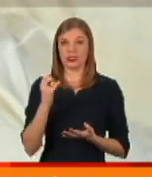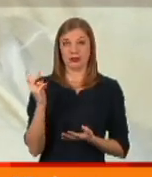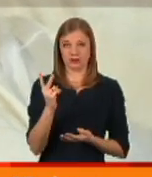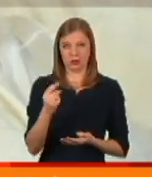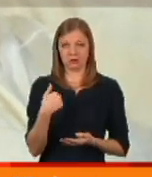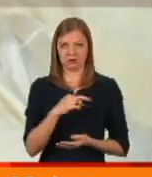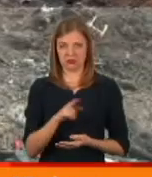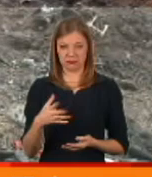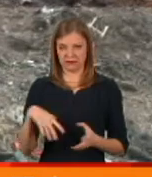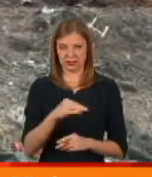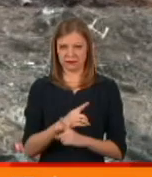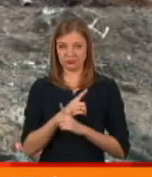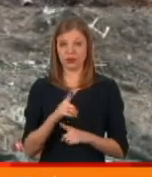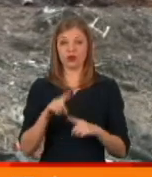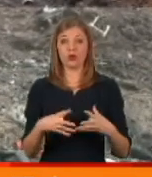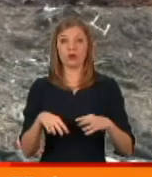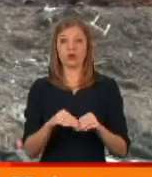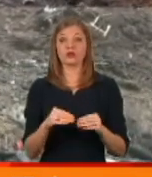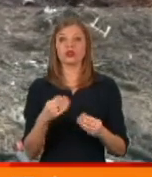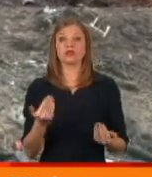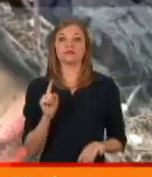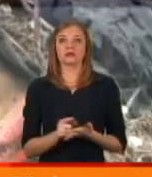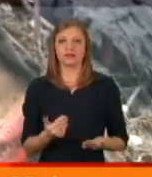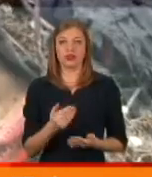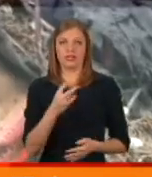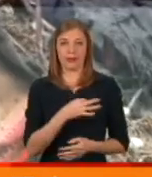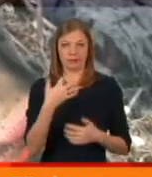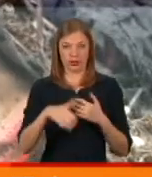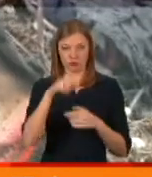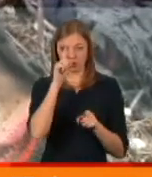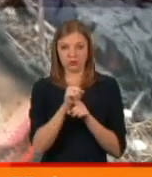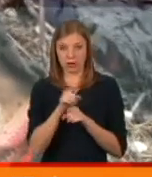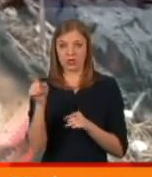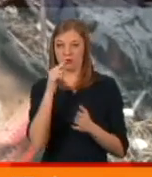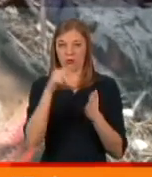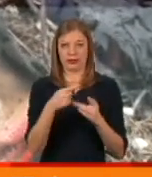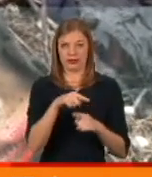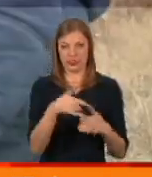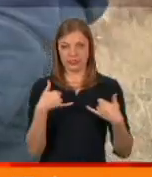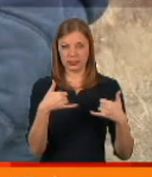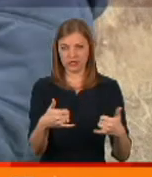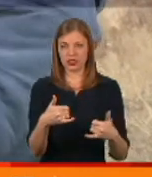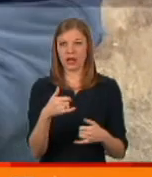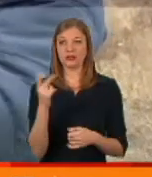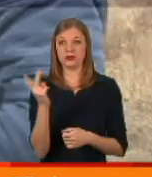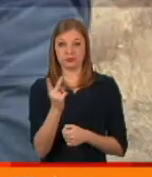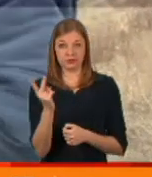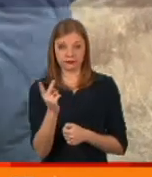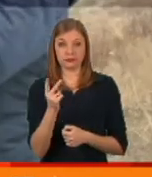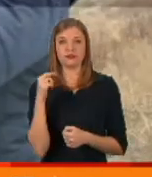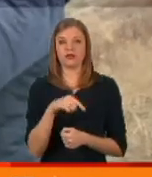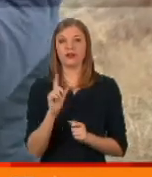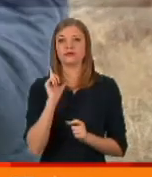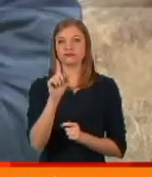Ми б не вижили. Родина вижила завдяки небайдужим братам, які саме тоді опинилися на цій трасі. Уму та Сабір